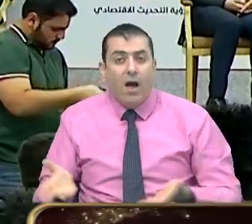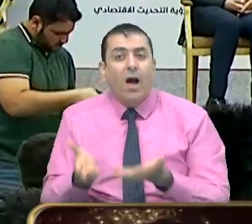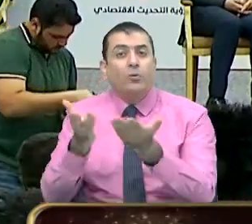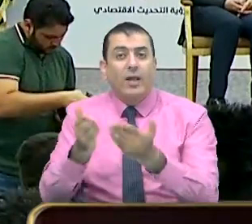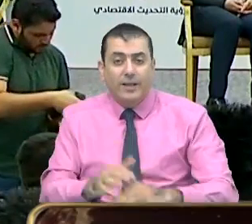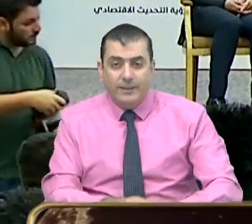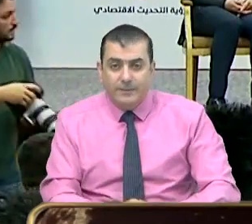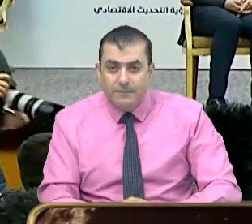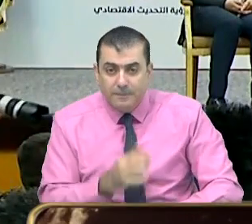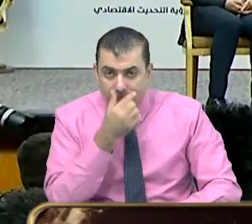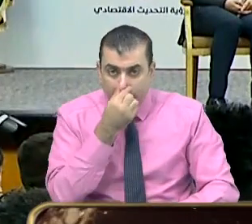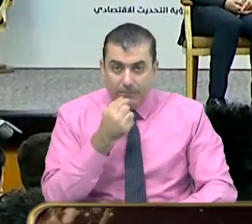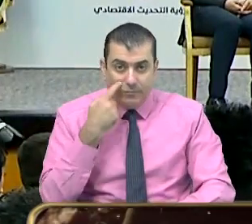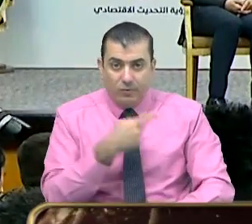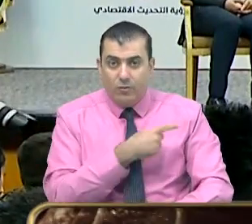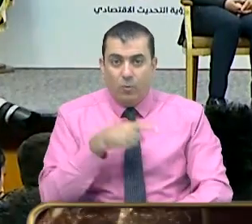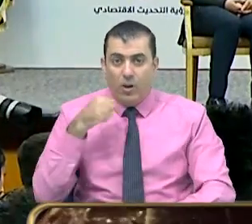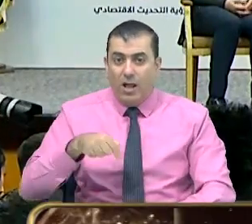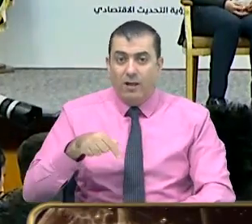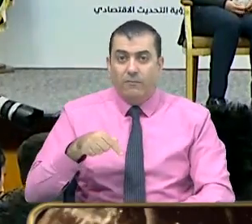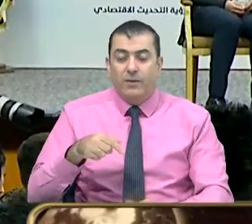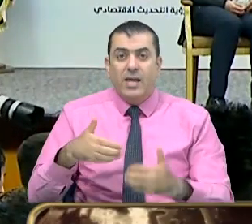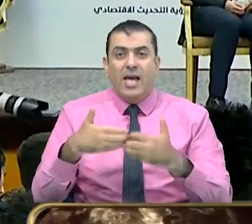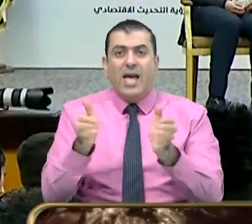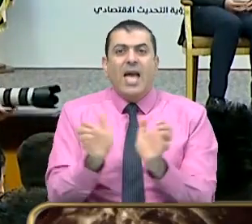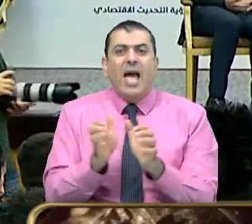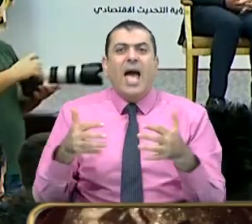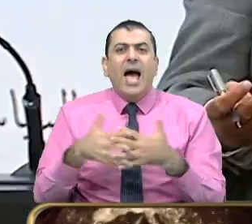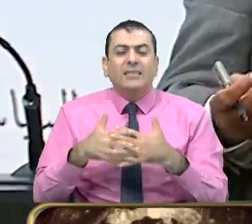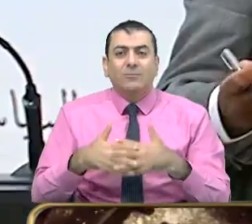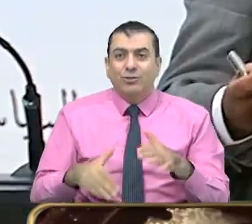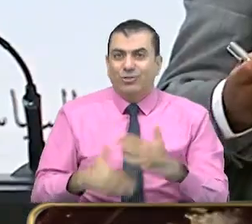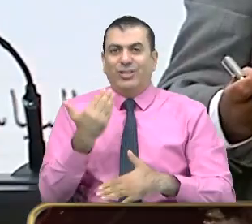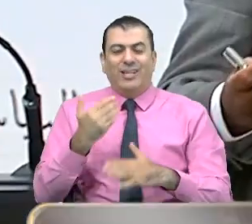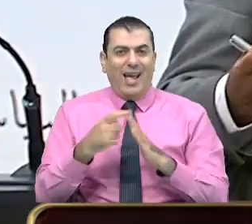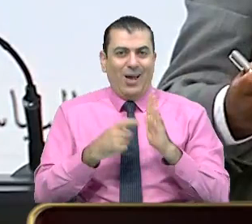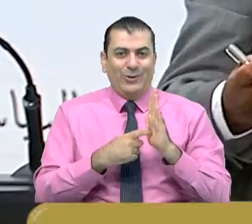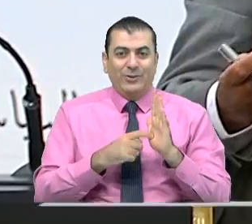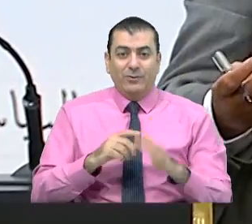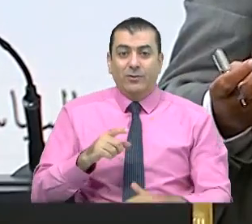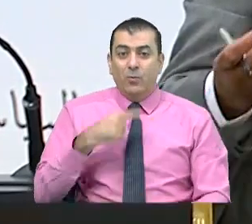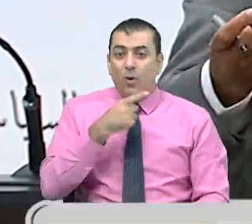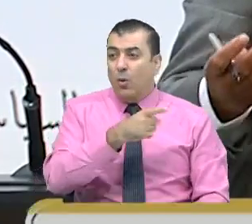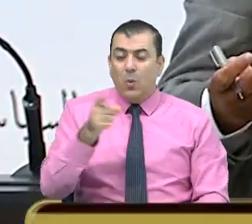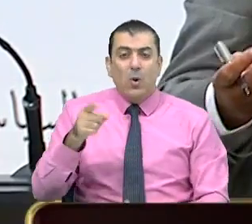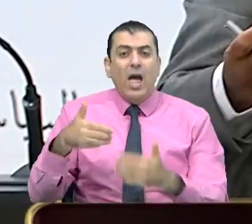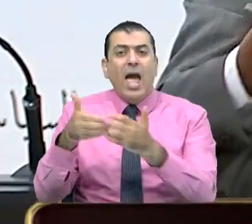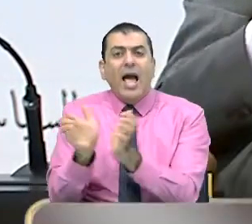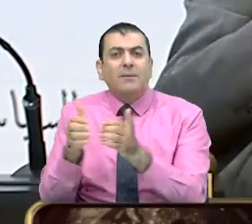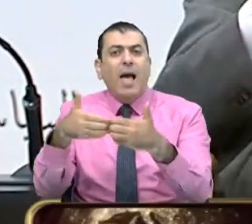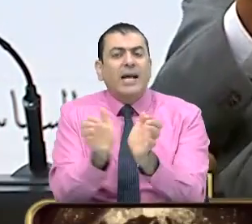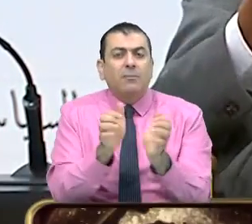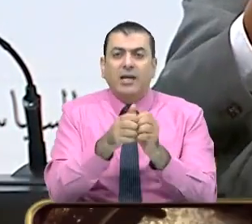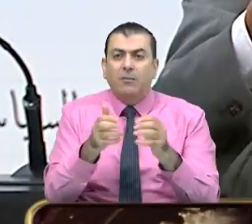انا بعتقد هاي ظاهره صحيه في بدايه مرحله تجديد الحياه العزبيه وهذا موضوع مربوط للبرامج مربوط للخيارات